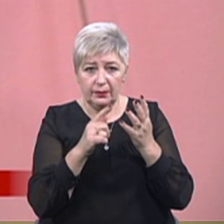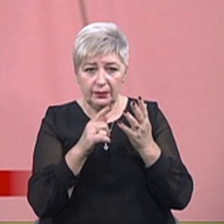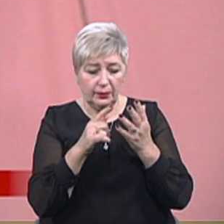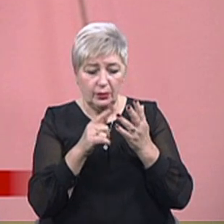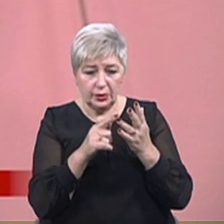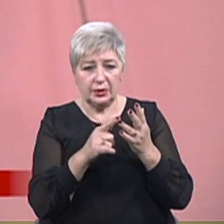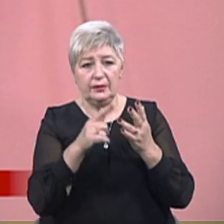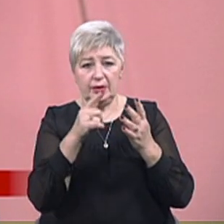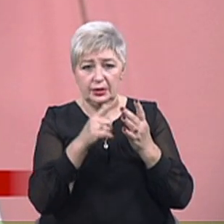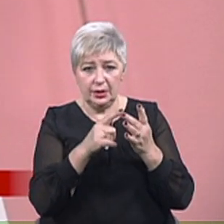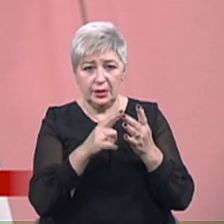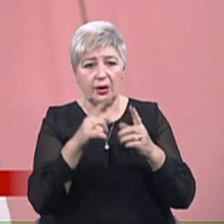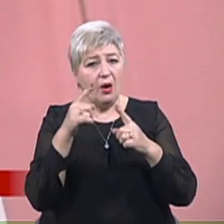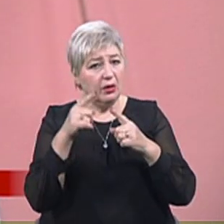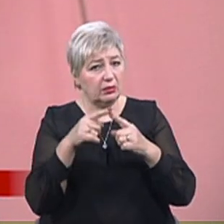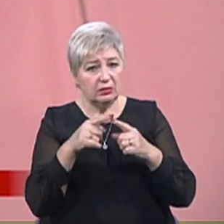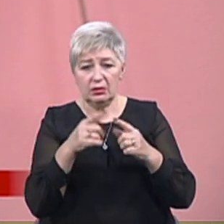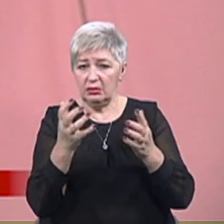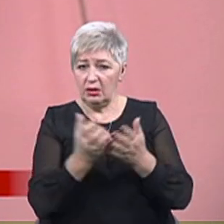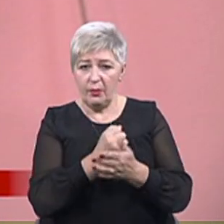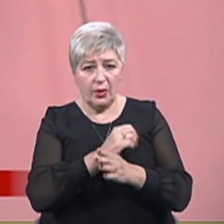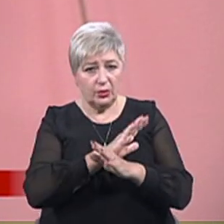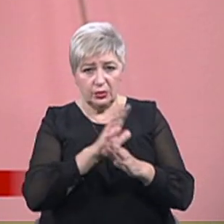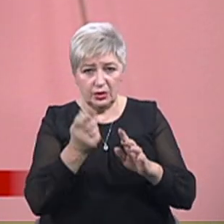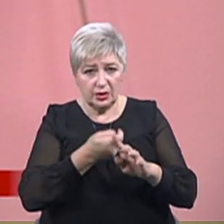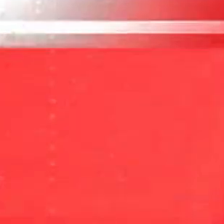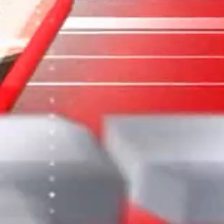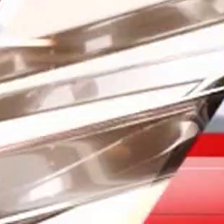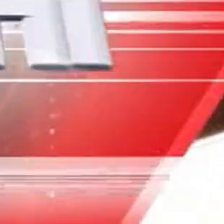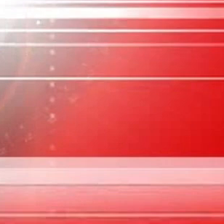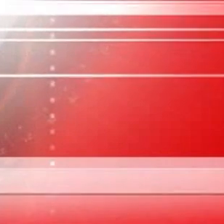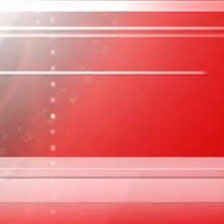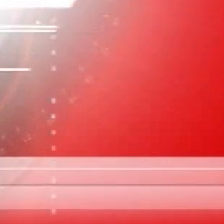пальців. Второй пальчик нам не вдалося. Прийшлося сформувати культю.